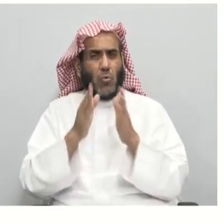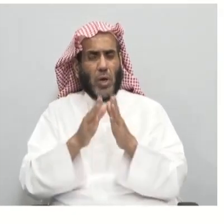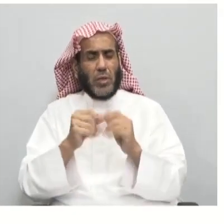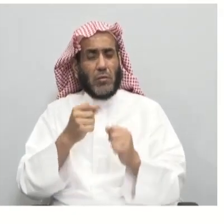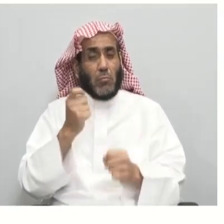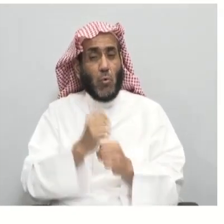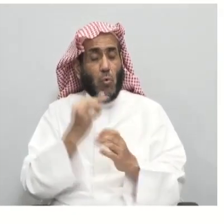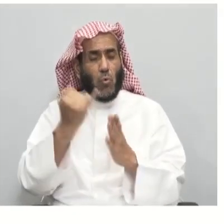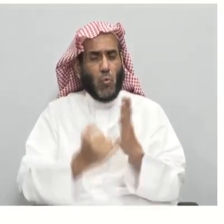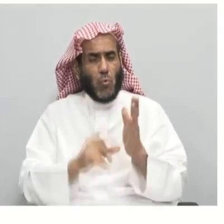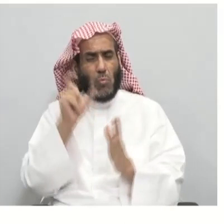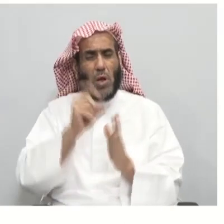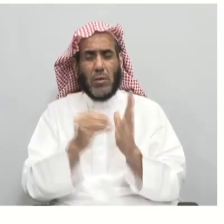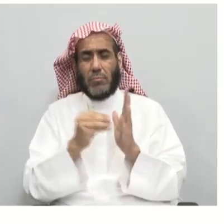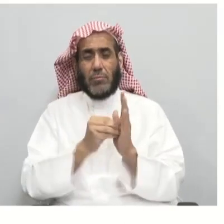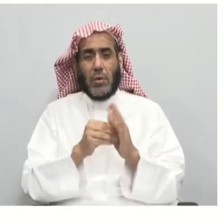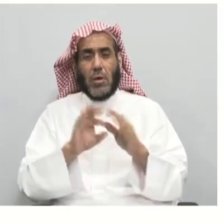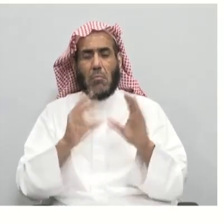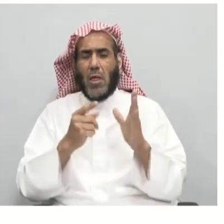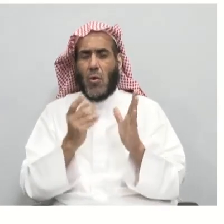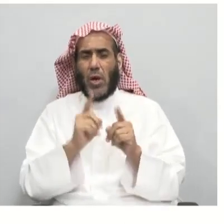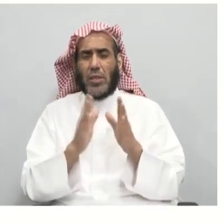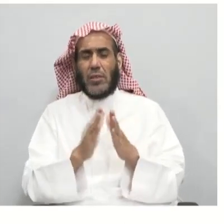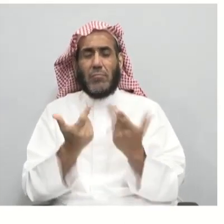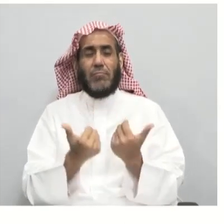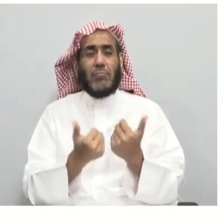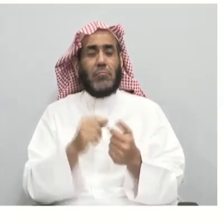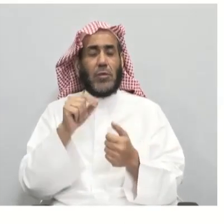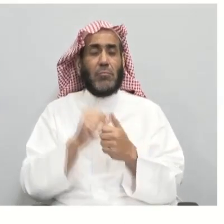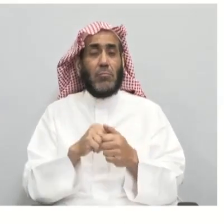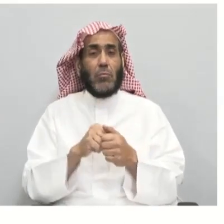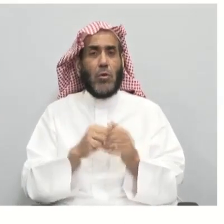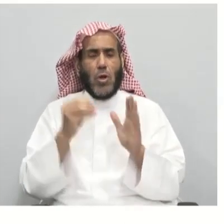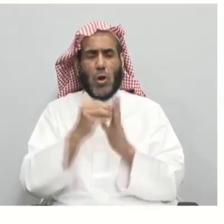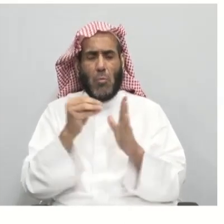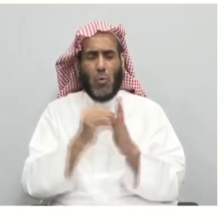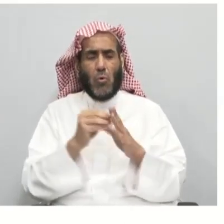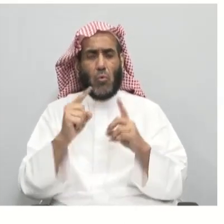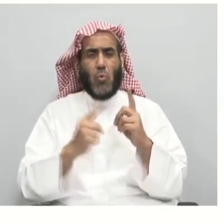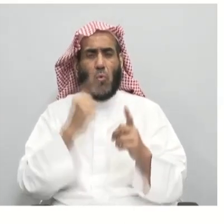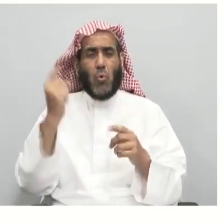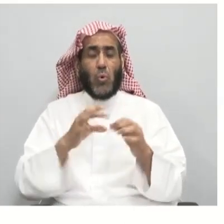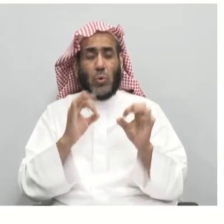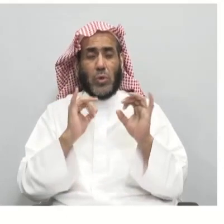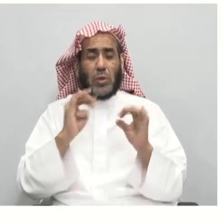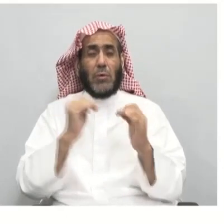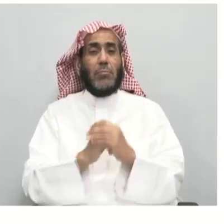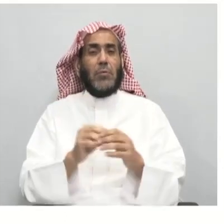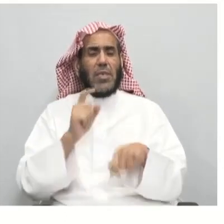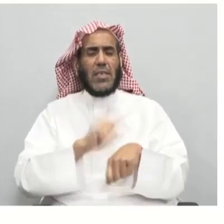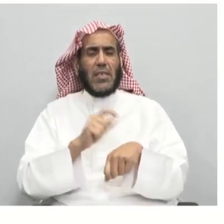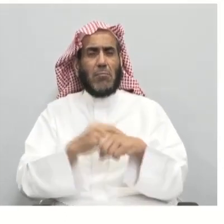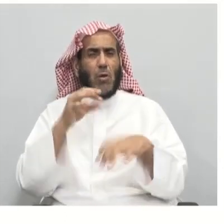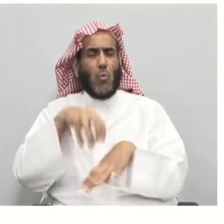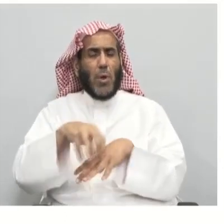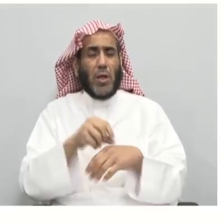المقرر الكاتب ما ياتي ماذا يحدد احسنتم الموضوع الذي يدور حوله الاجتماع الزمان